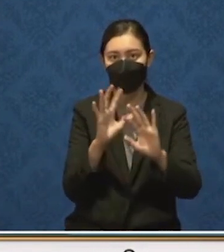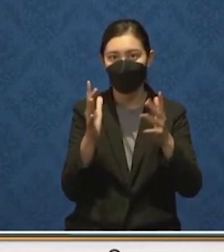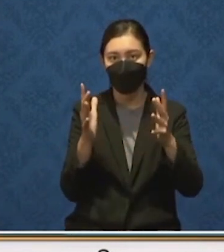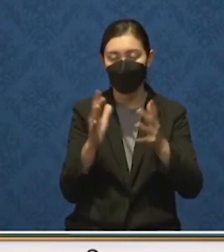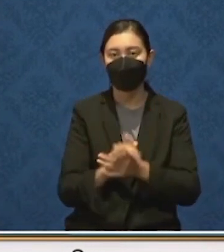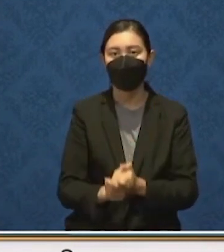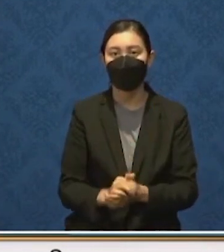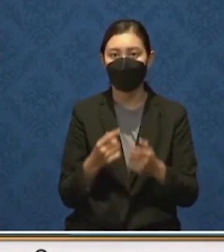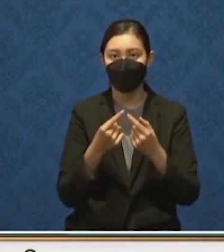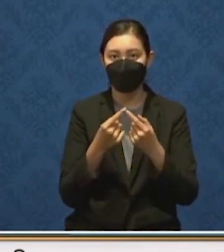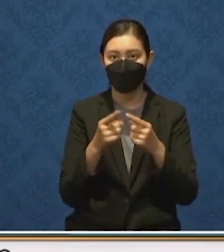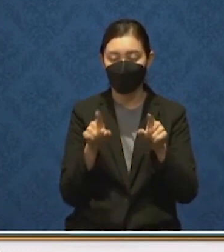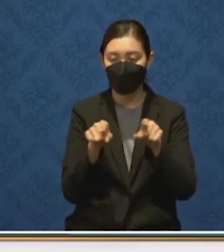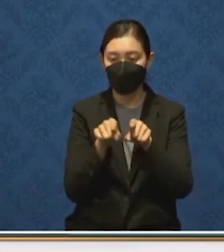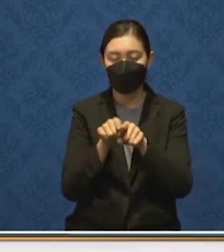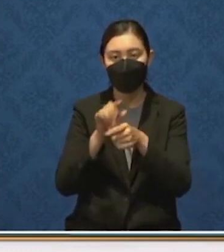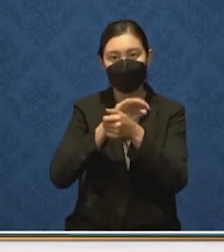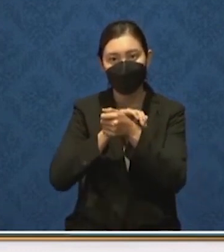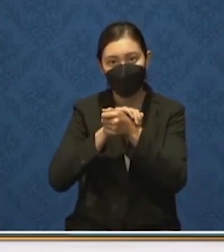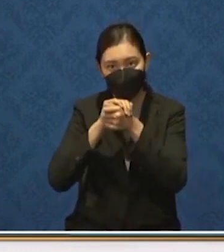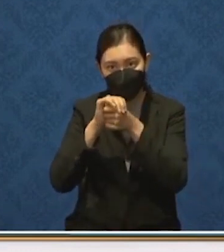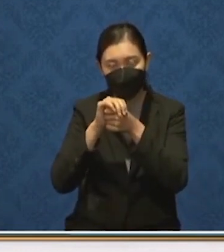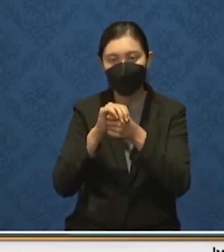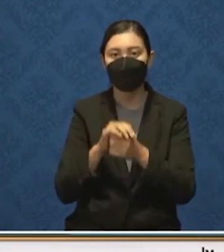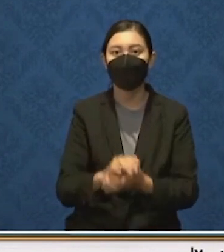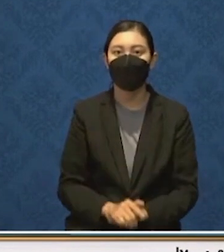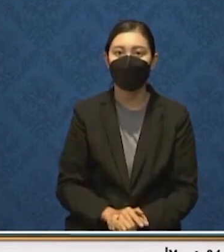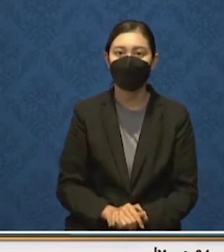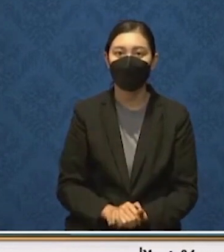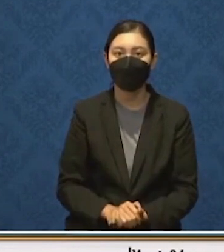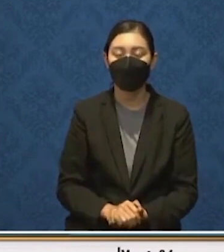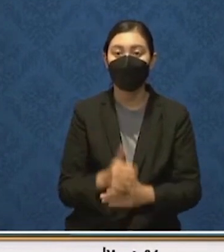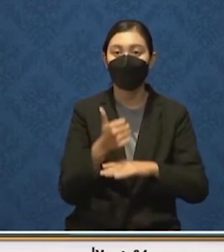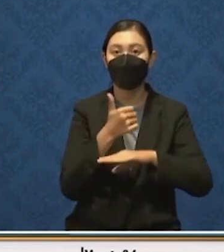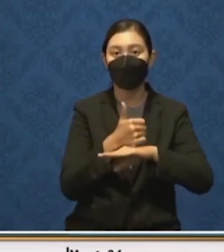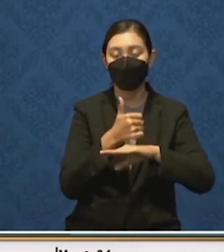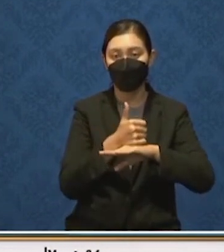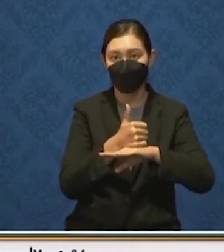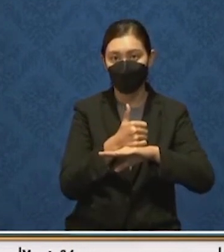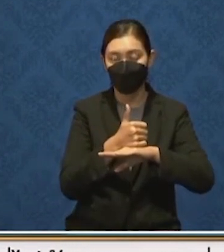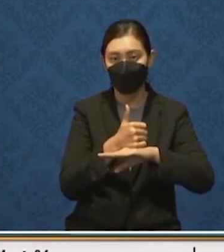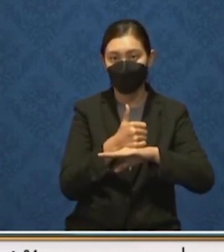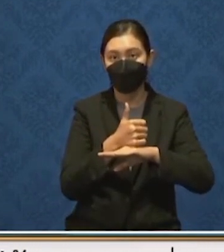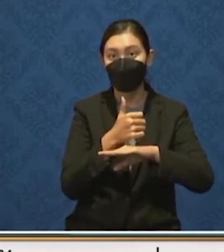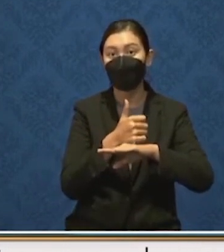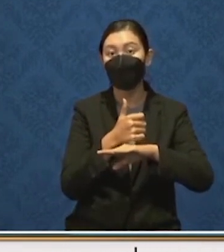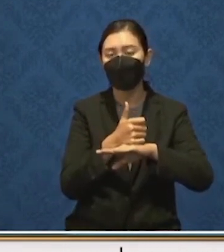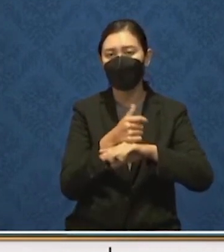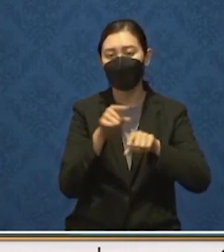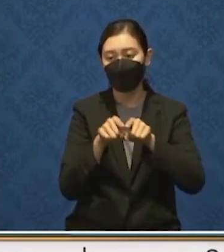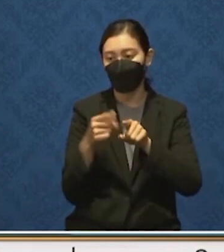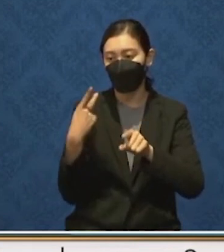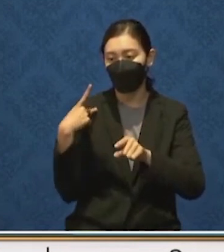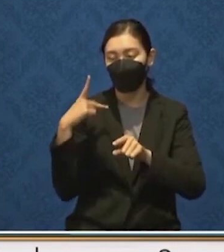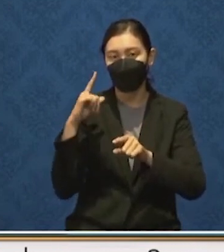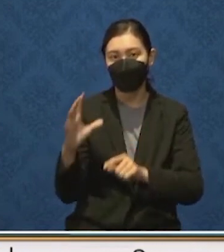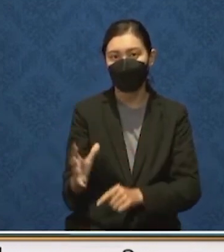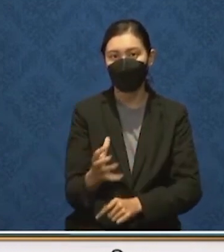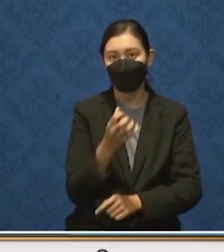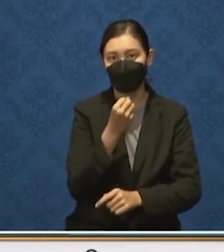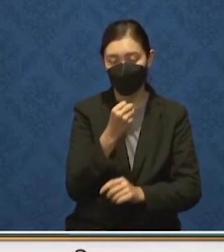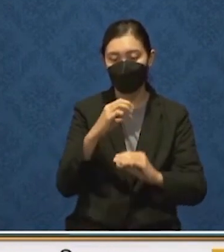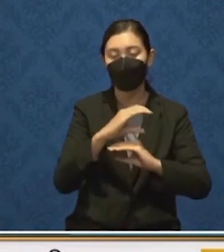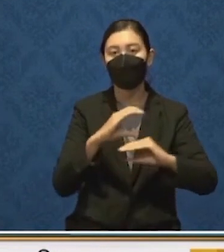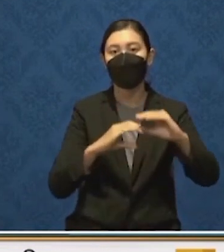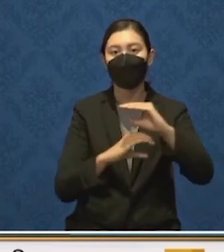ณะนิติก Mahat.เพื่อ ใหรัภารีว่าการครภมนคมได้ประโชนใน การลงทุน ของห.เจ้บ๊ีBưởngในโ appliการ